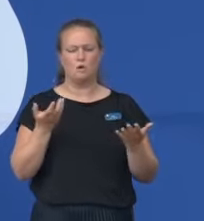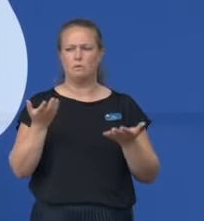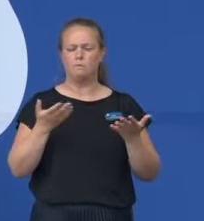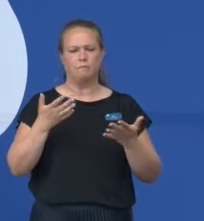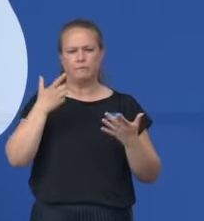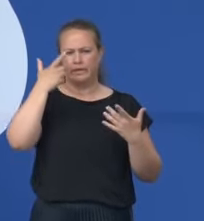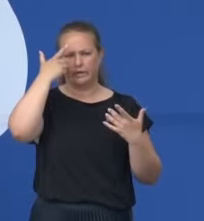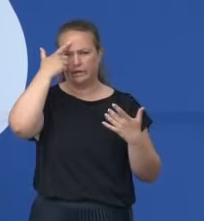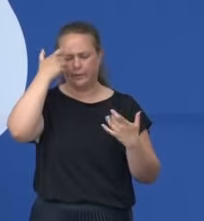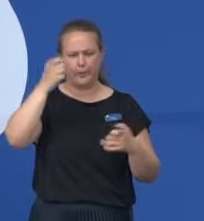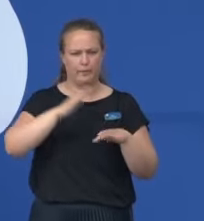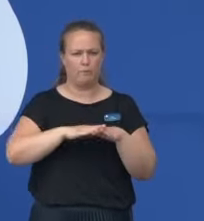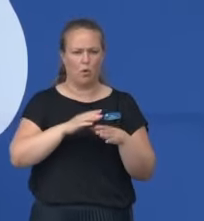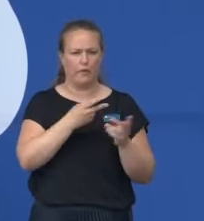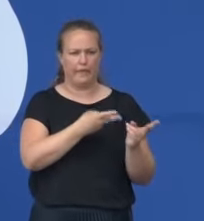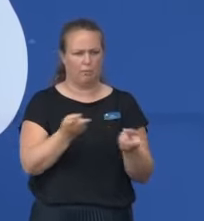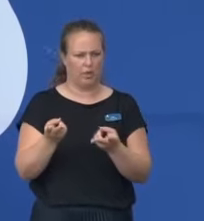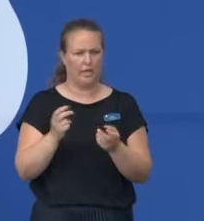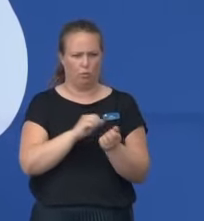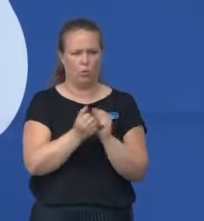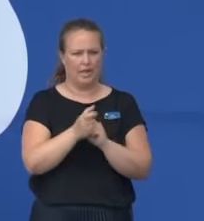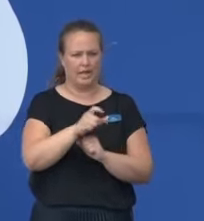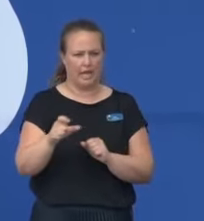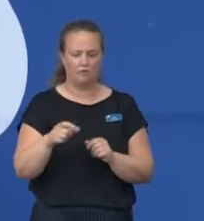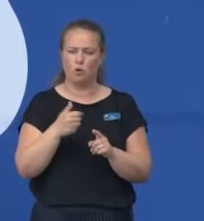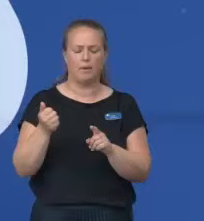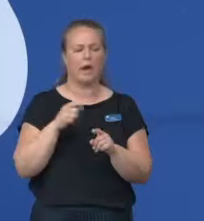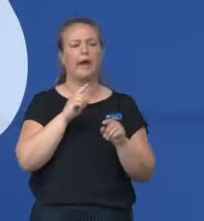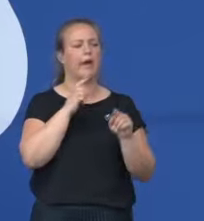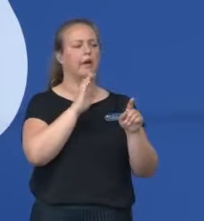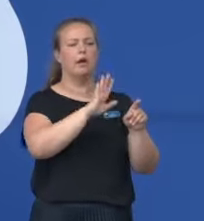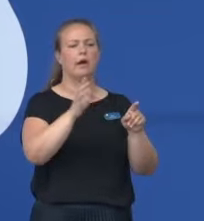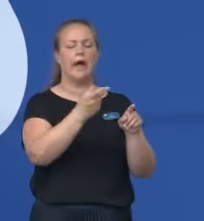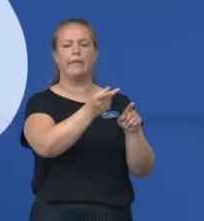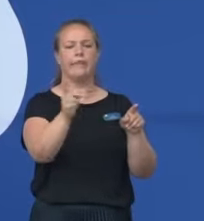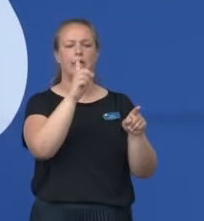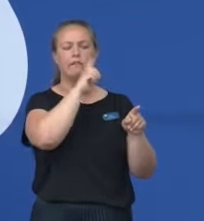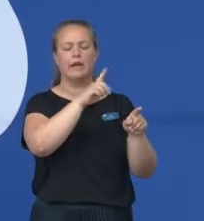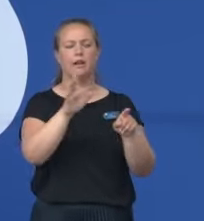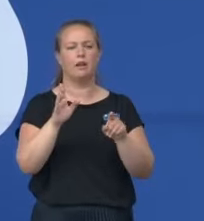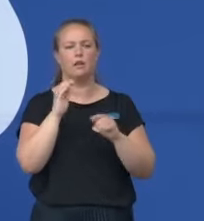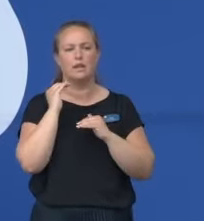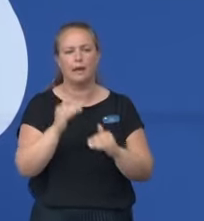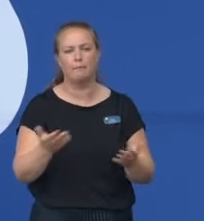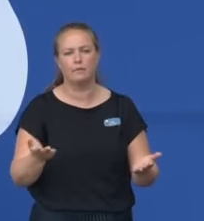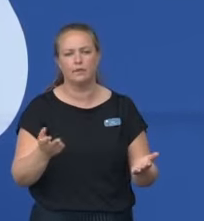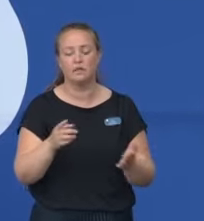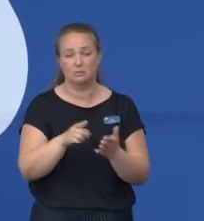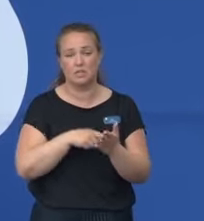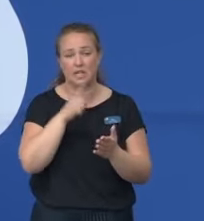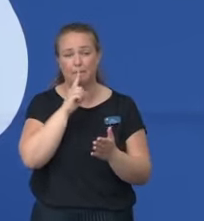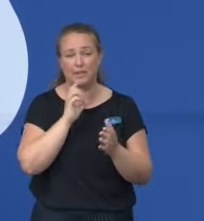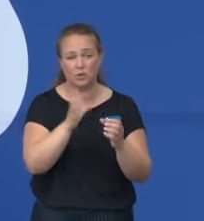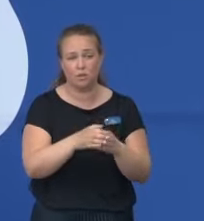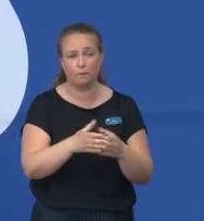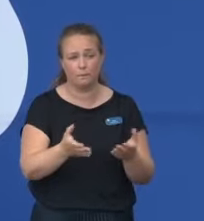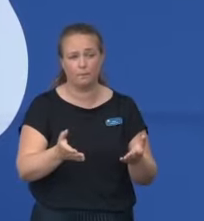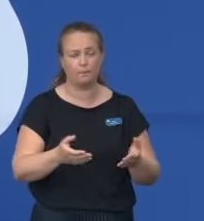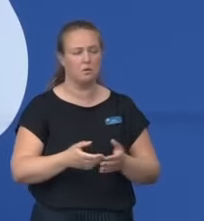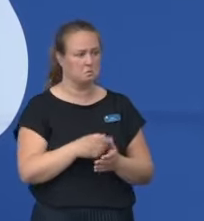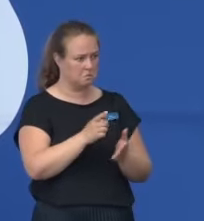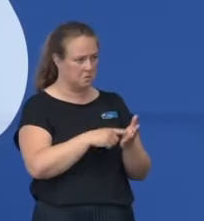tror på demokratin och politiker för att de bara skyller ifrån sig på framförallt minoritetsgrupper. Så att politiker skulle enligt er då skylla ifrån